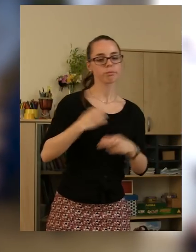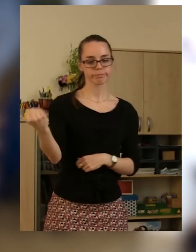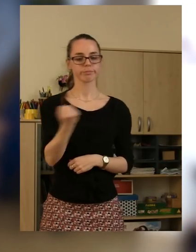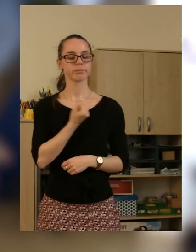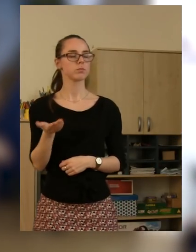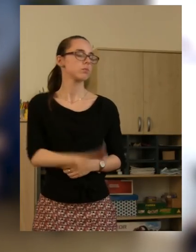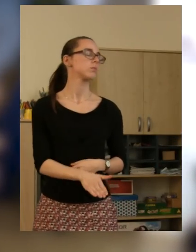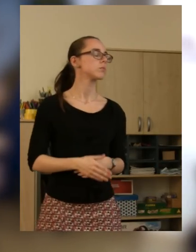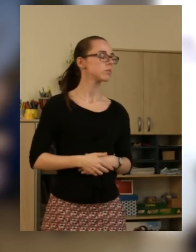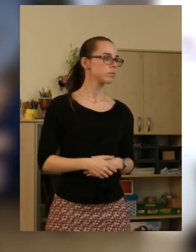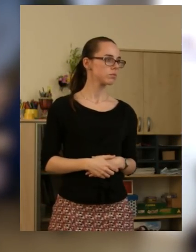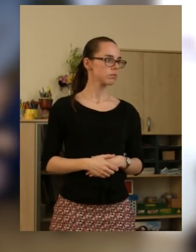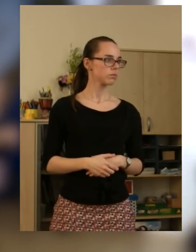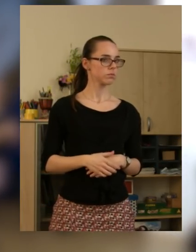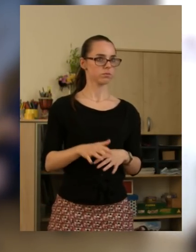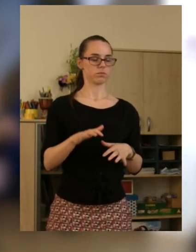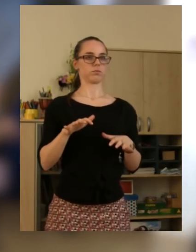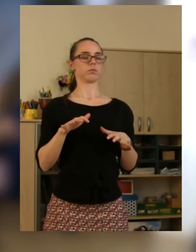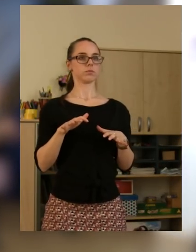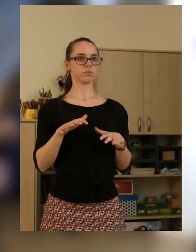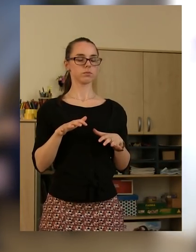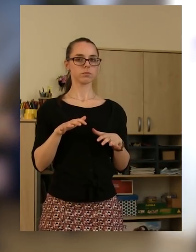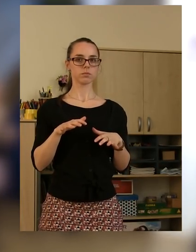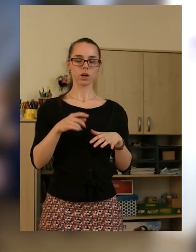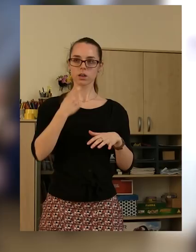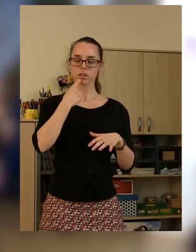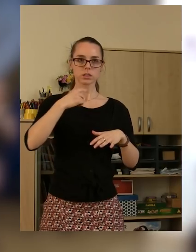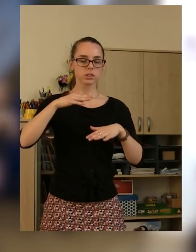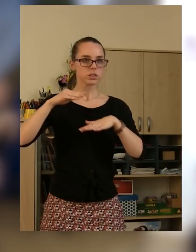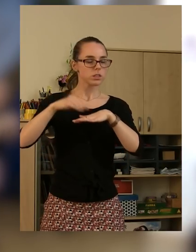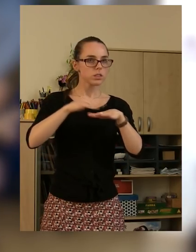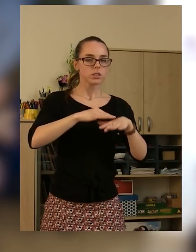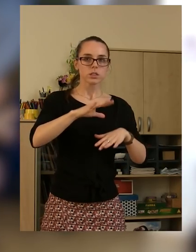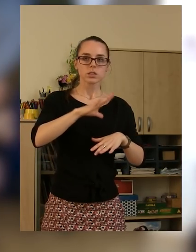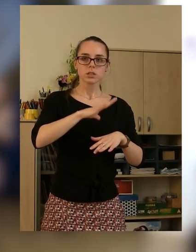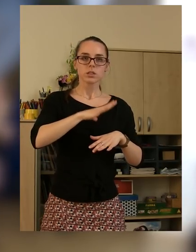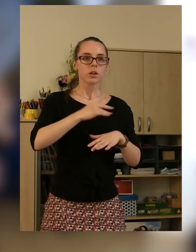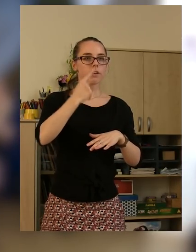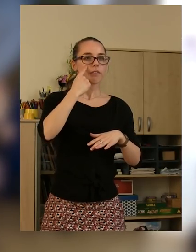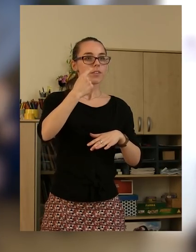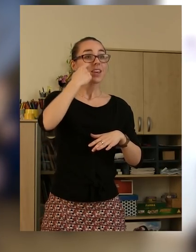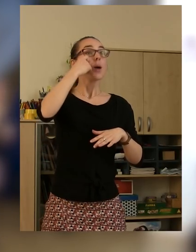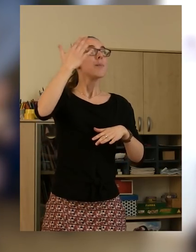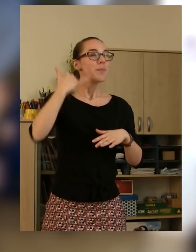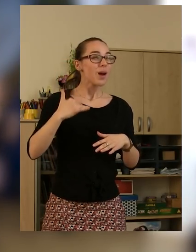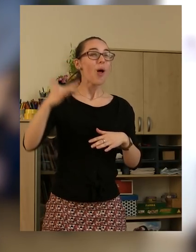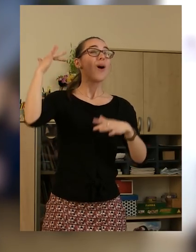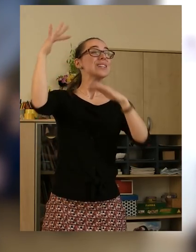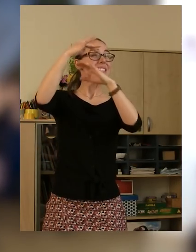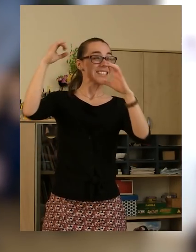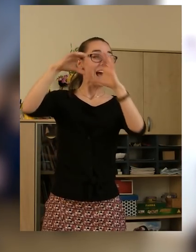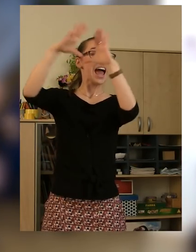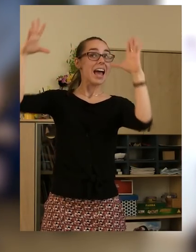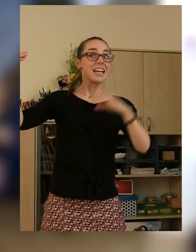Je fascinující, a chci to zdůraznit, že duše s náma nehraje žádný hry.